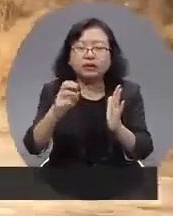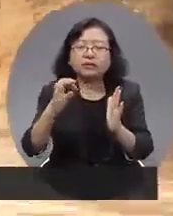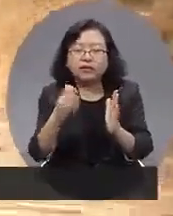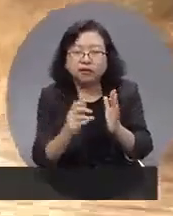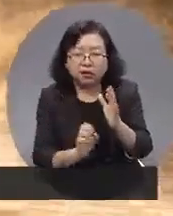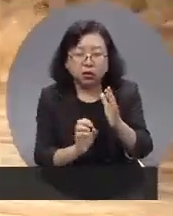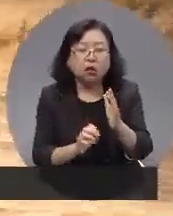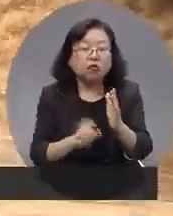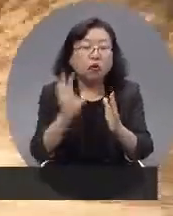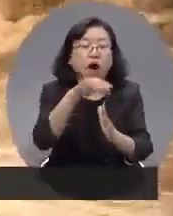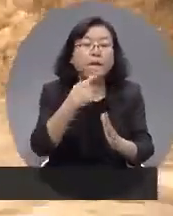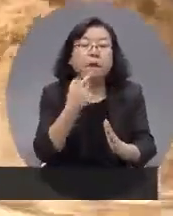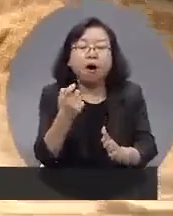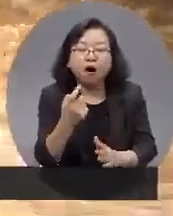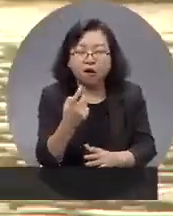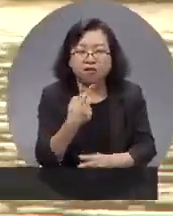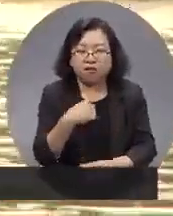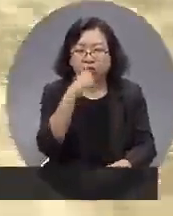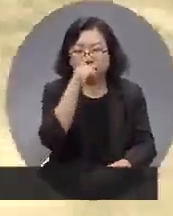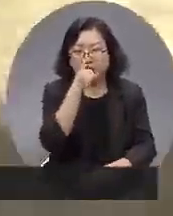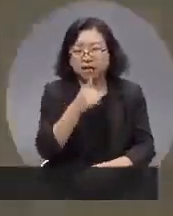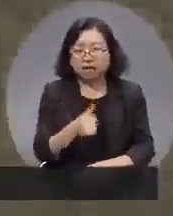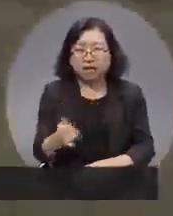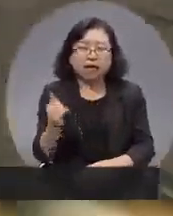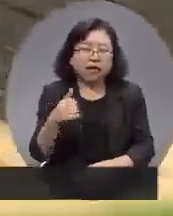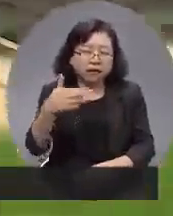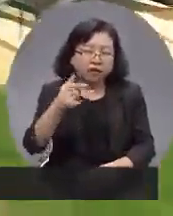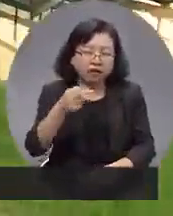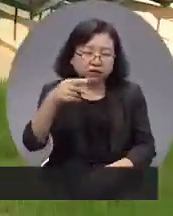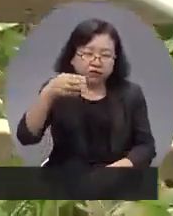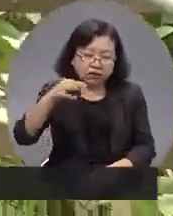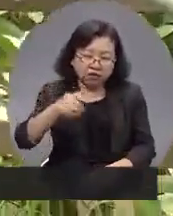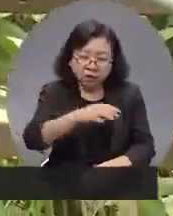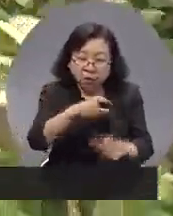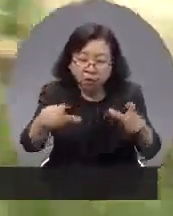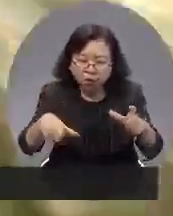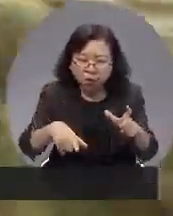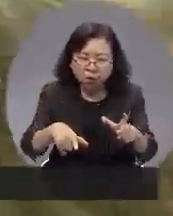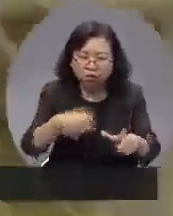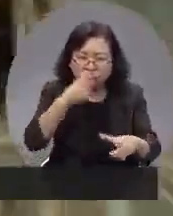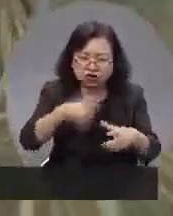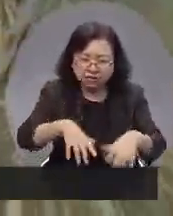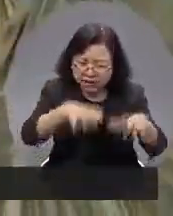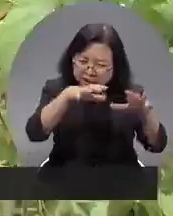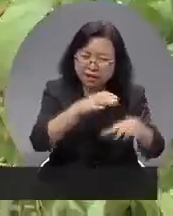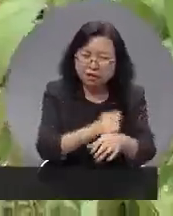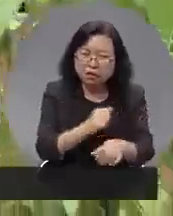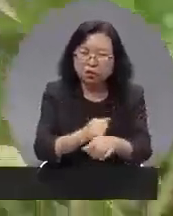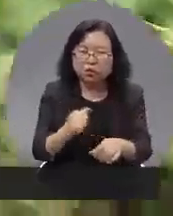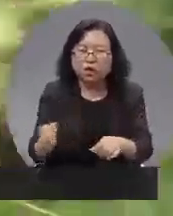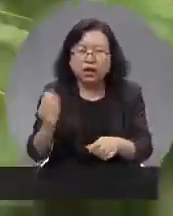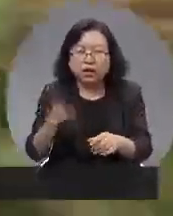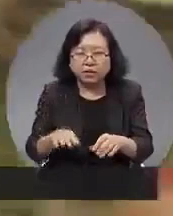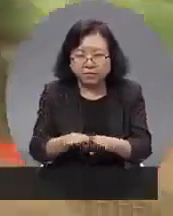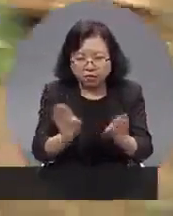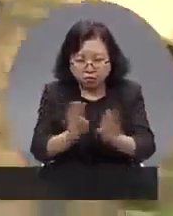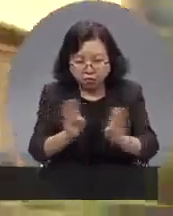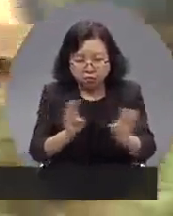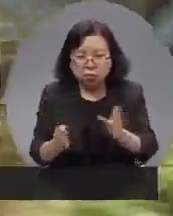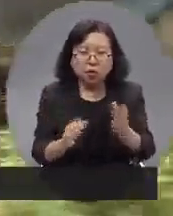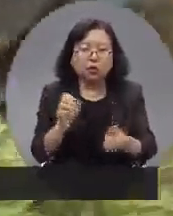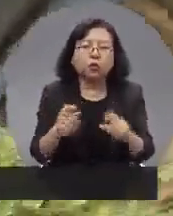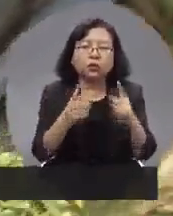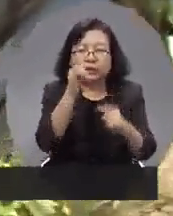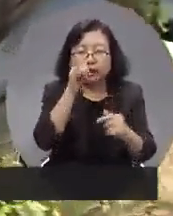겪으며 청천 등 상류 지역이 침수됐고 27개를 한꺼번에 열면서 칠성 등 하류 지역에도 피해가